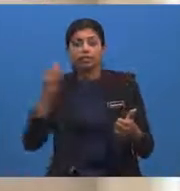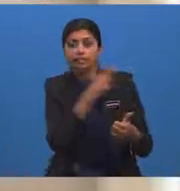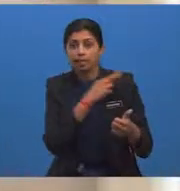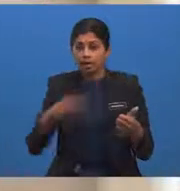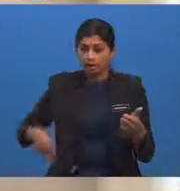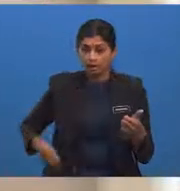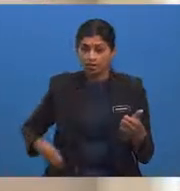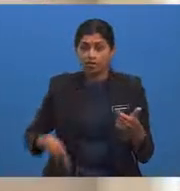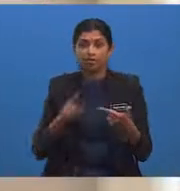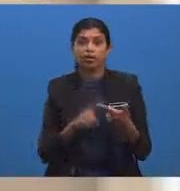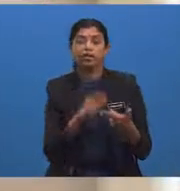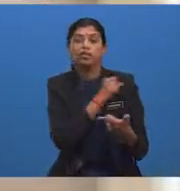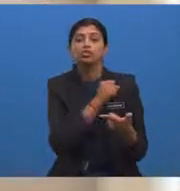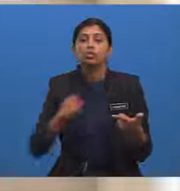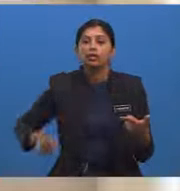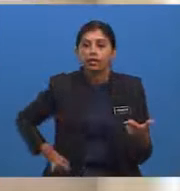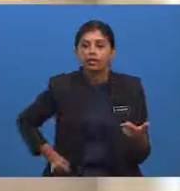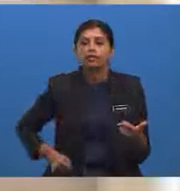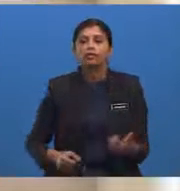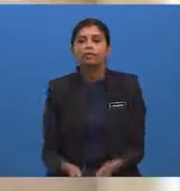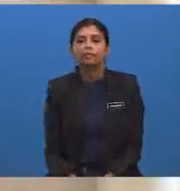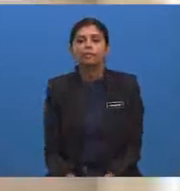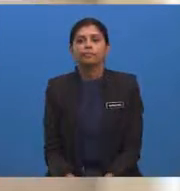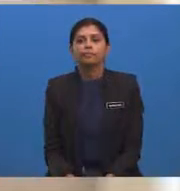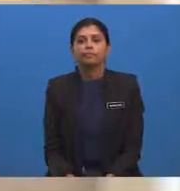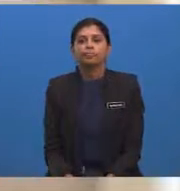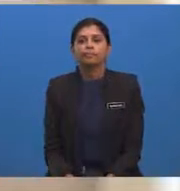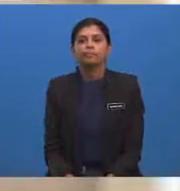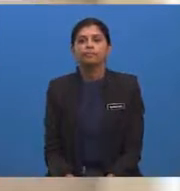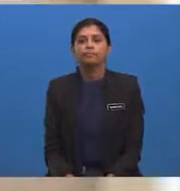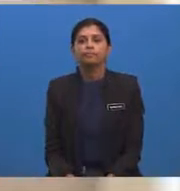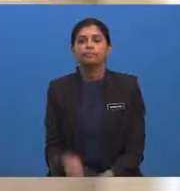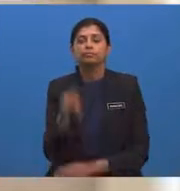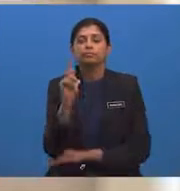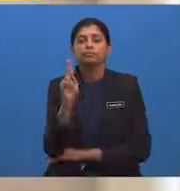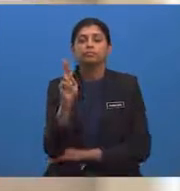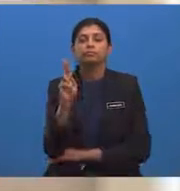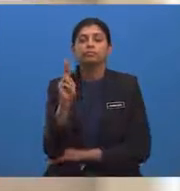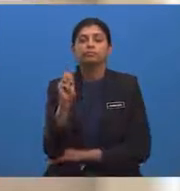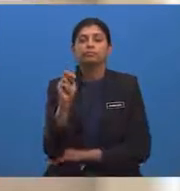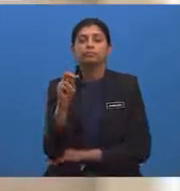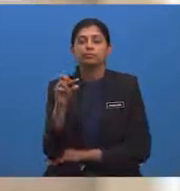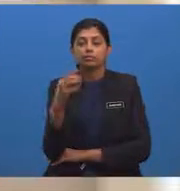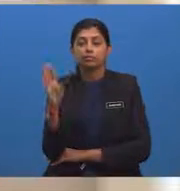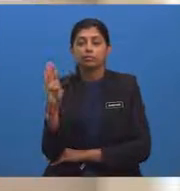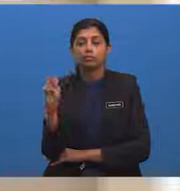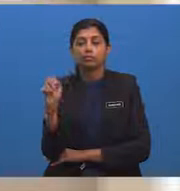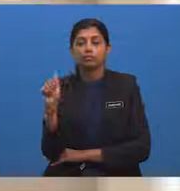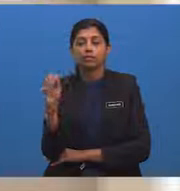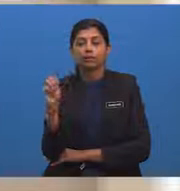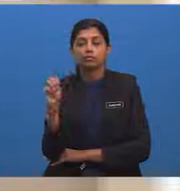dan kehebatan mereka. Sebagai contohnya, Kurum Nam yang bermaksud Raja di